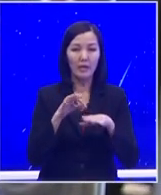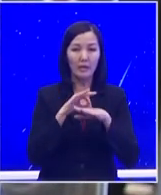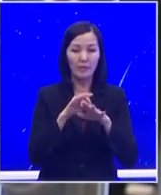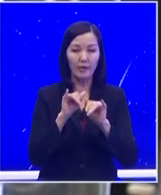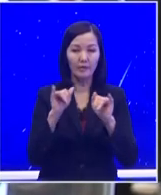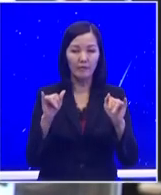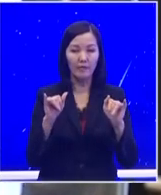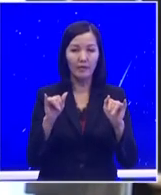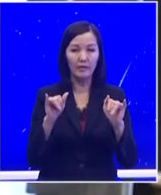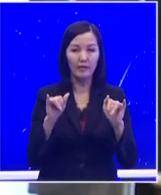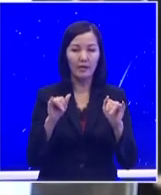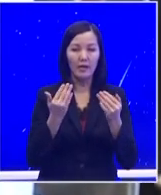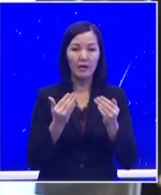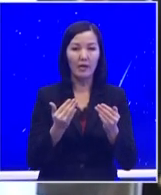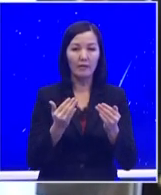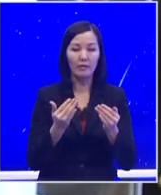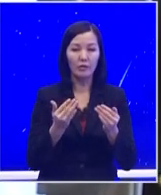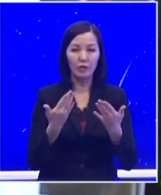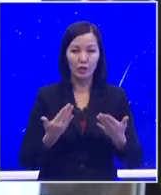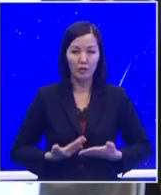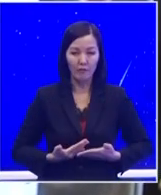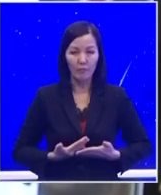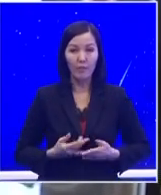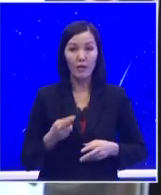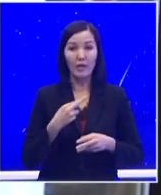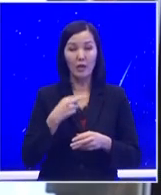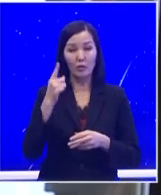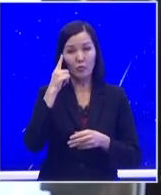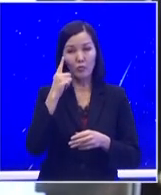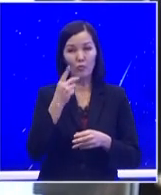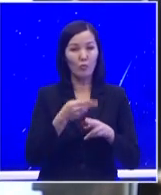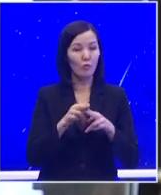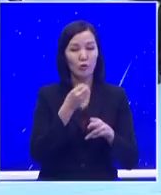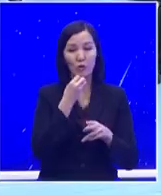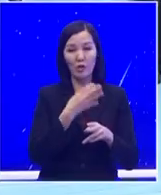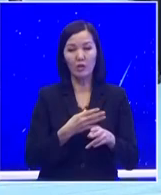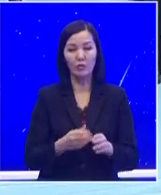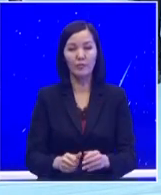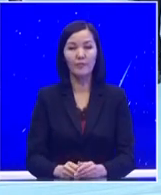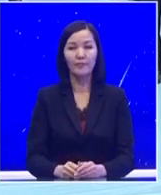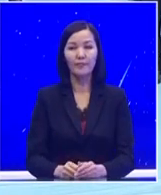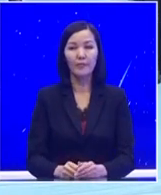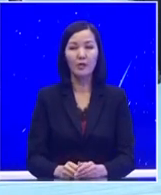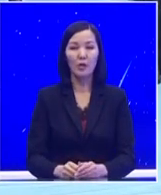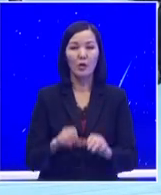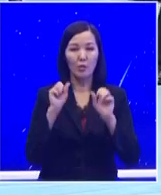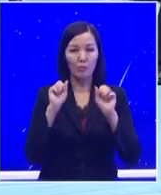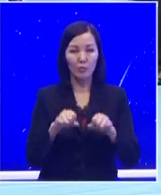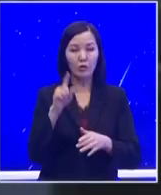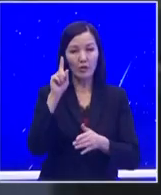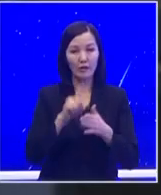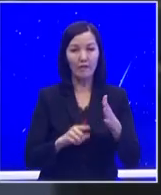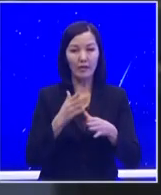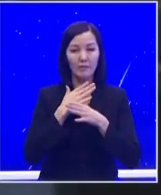как сейчас мы живем. Я считаю, что мы живем очень хорошо. Можно с уверенностью сказать, что